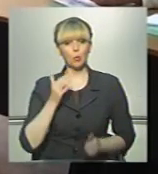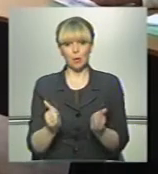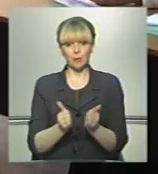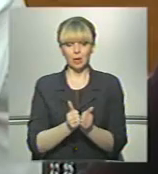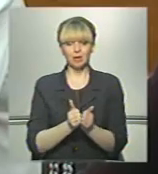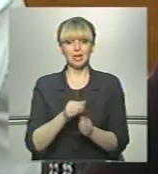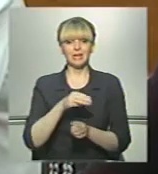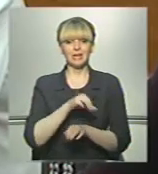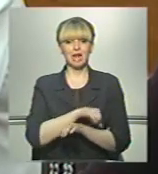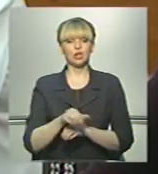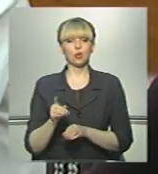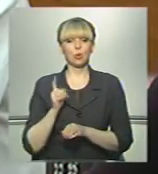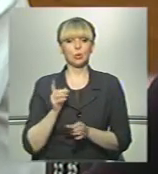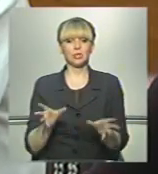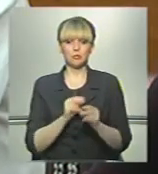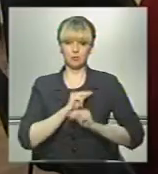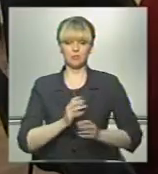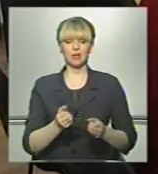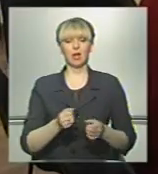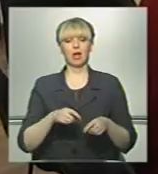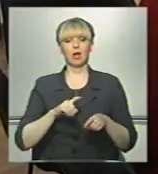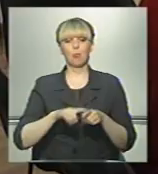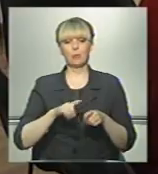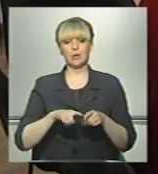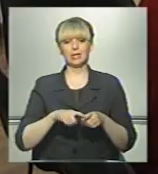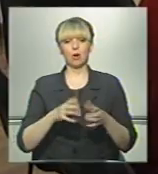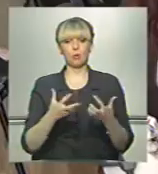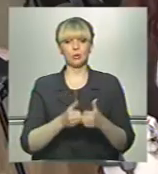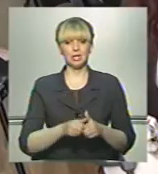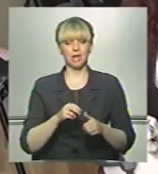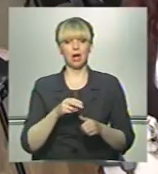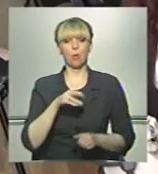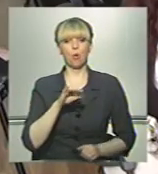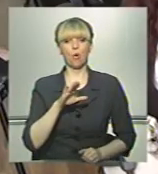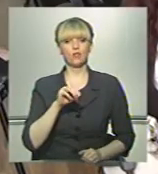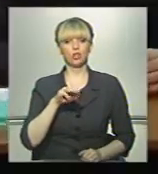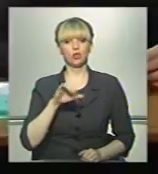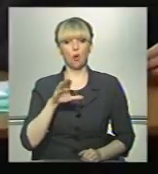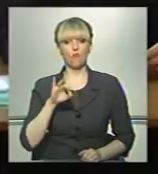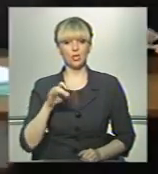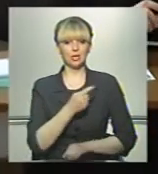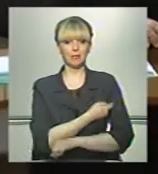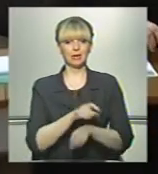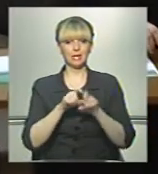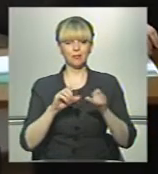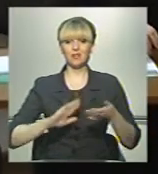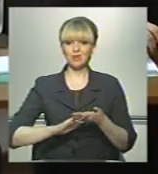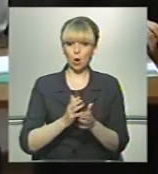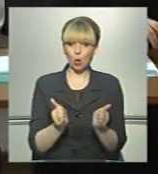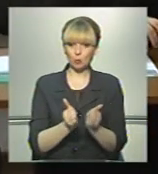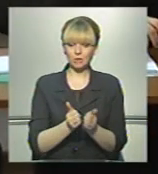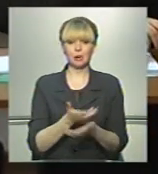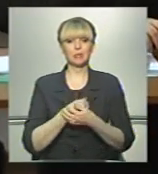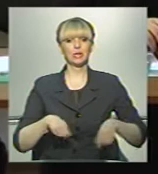у рамках транскордонної співпраці отримали мобільне медичне обладнання для повітової лікарні. В якості партнера ми